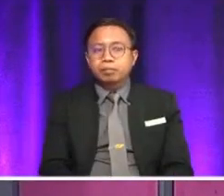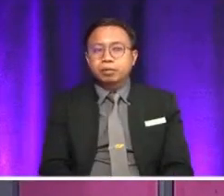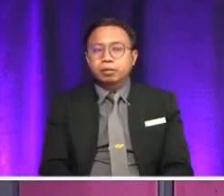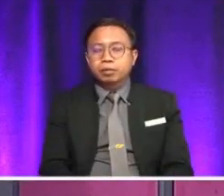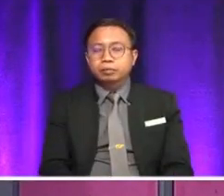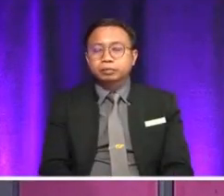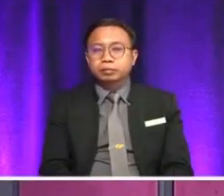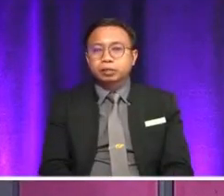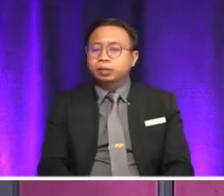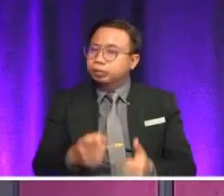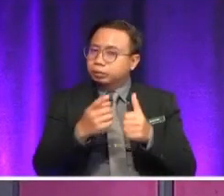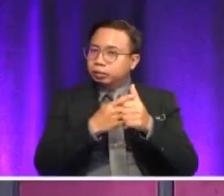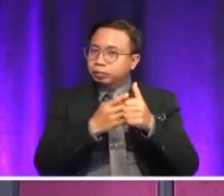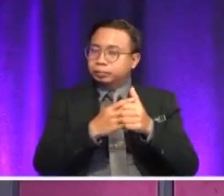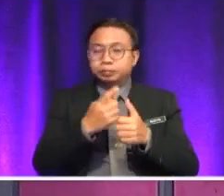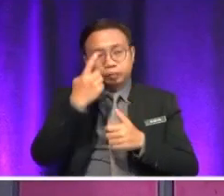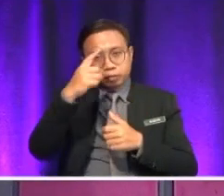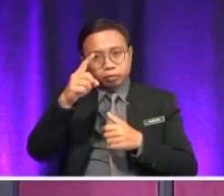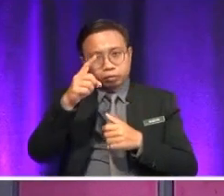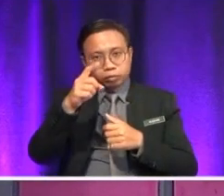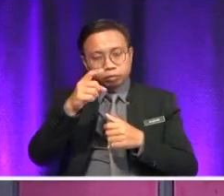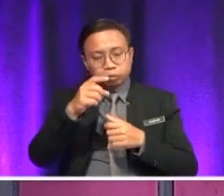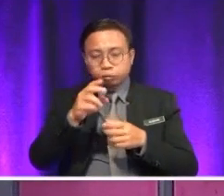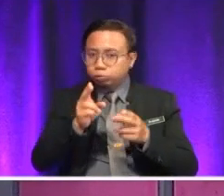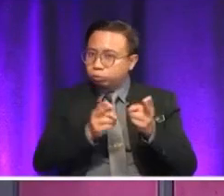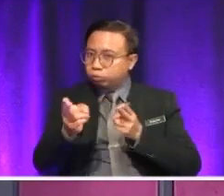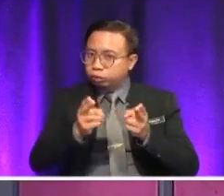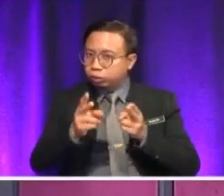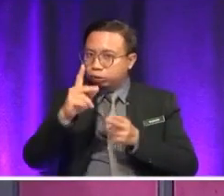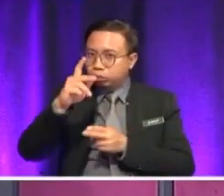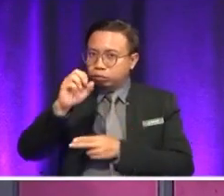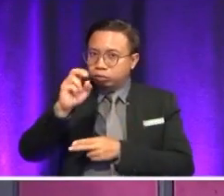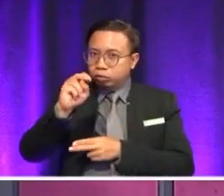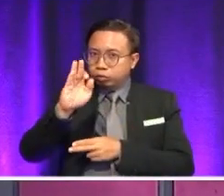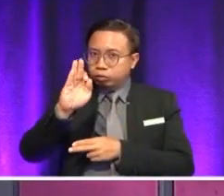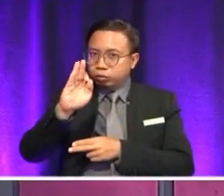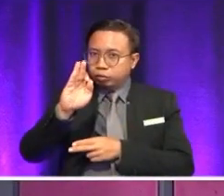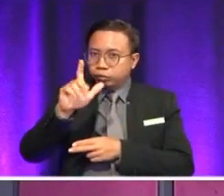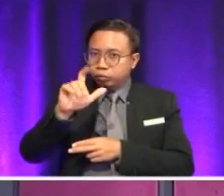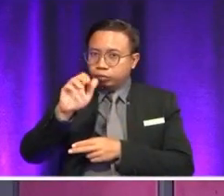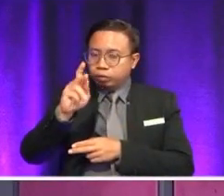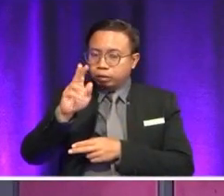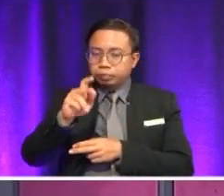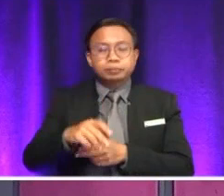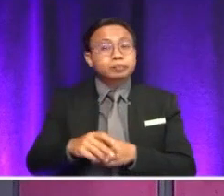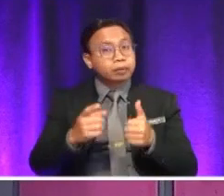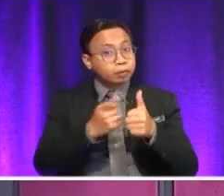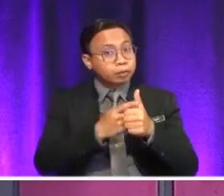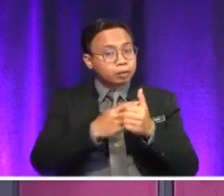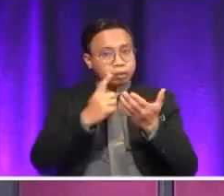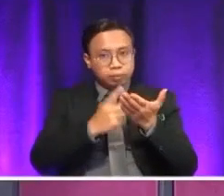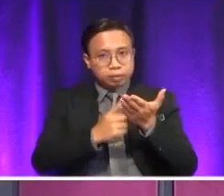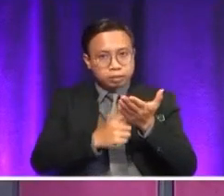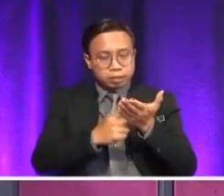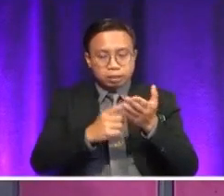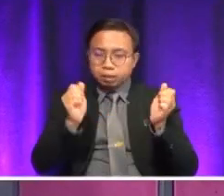Di sini yang pertama, untuk menangani konflik, pertama berbincang dengan ibu bapa,